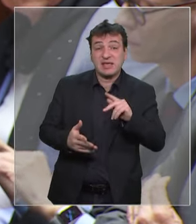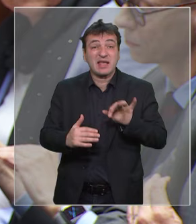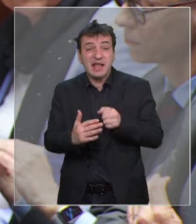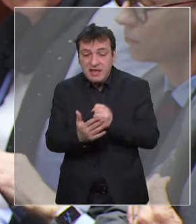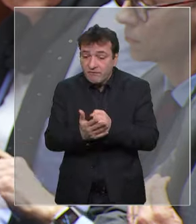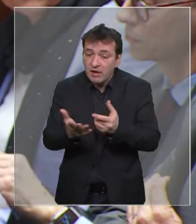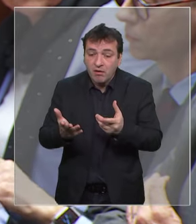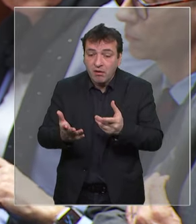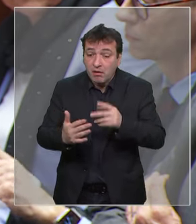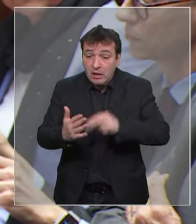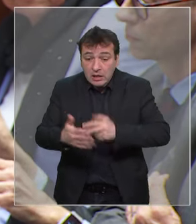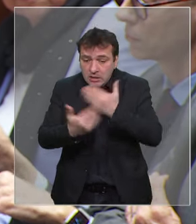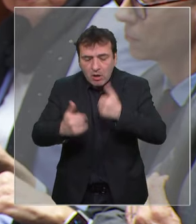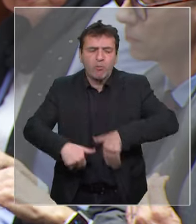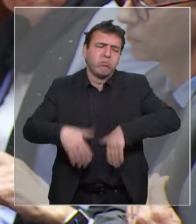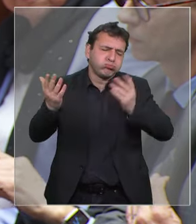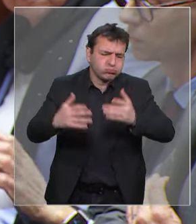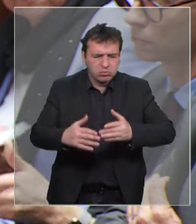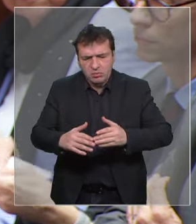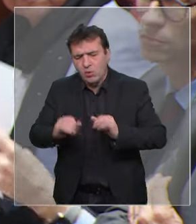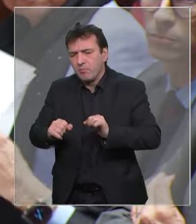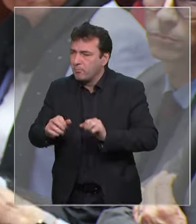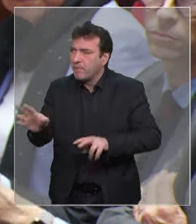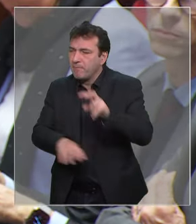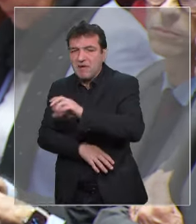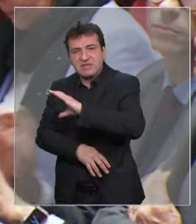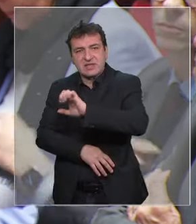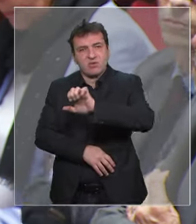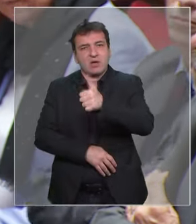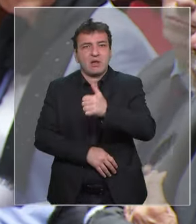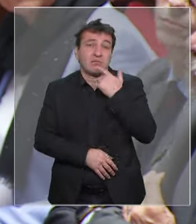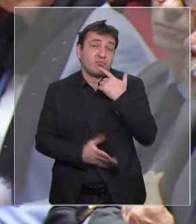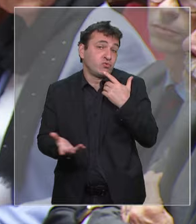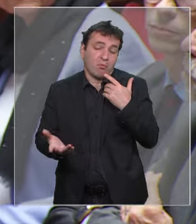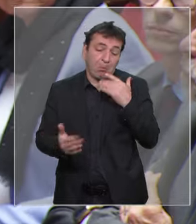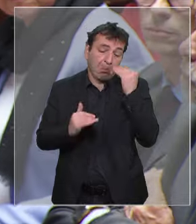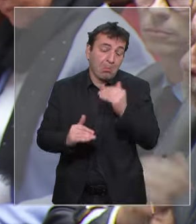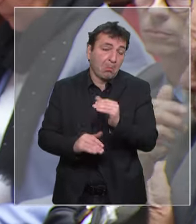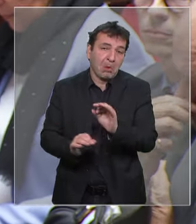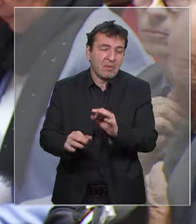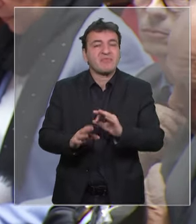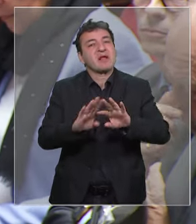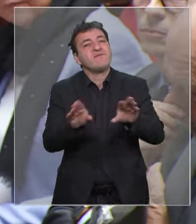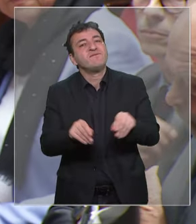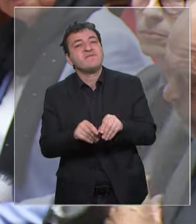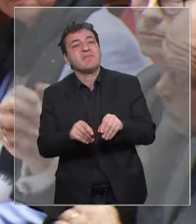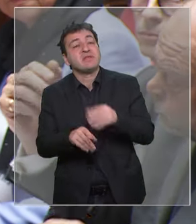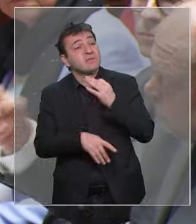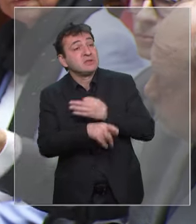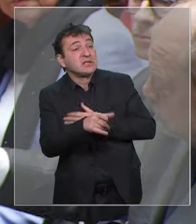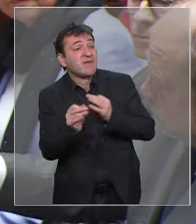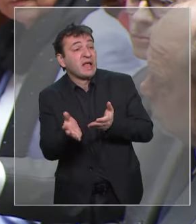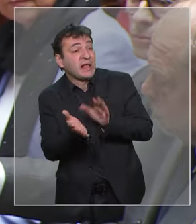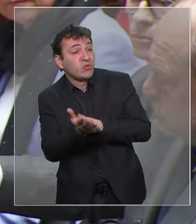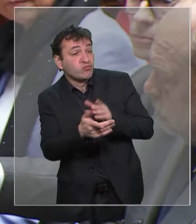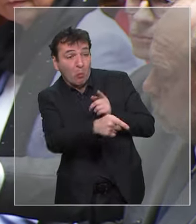on lui envoie ? Qu'on ne croit pas en lui. Quand on dit à des familles que c'est elles qui ont le dernier mot sur le redoublement, quel message